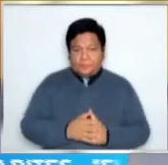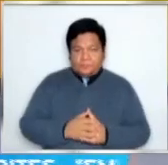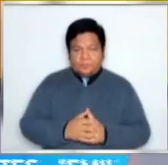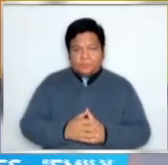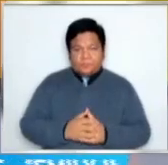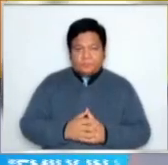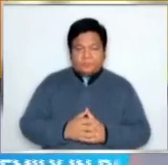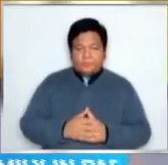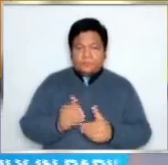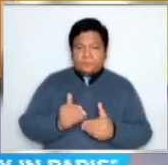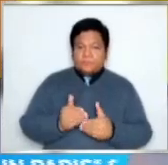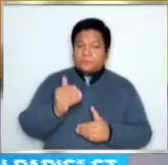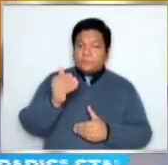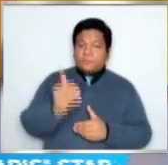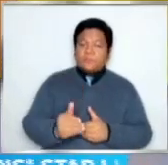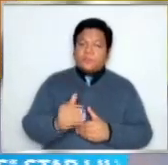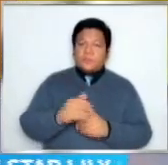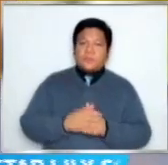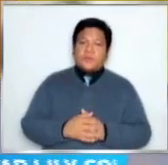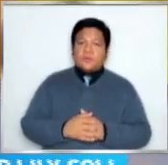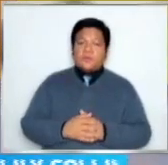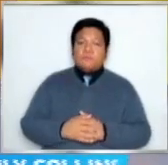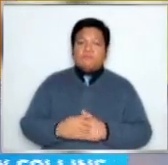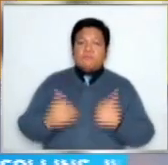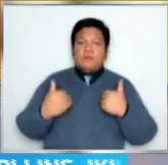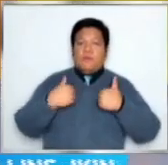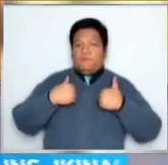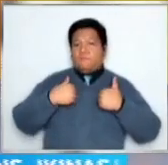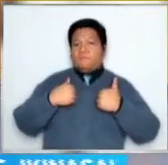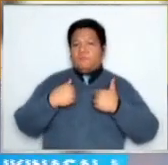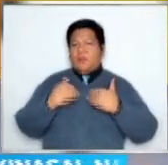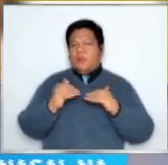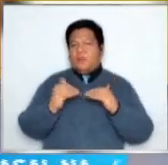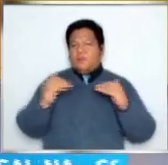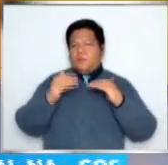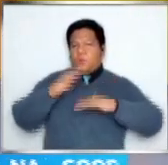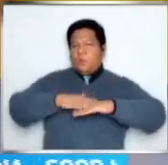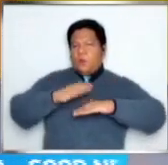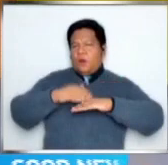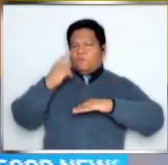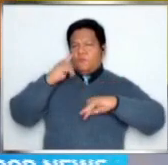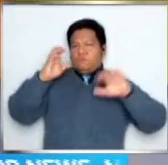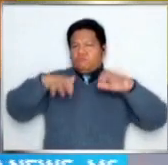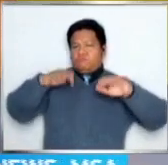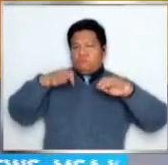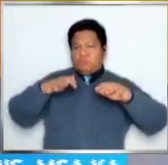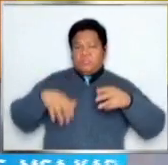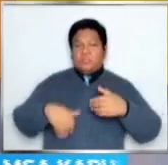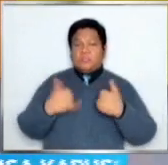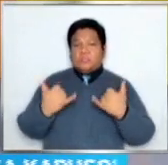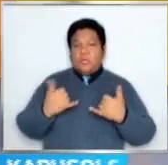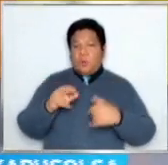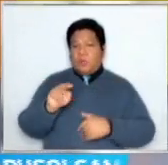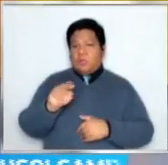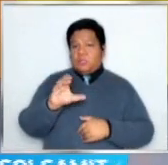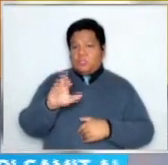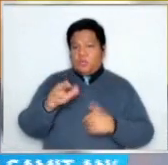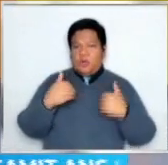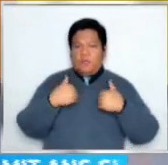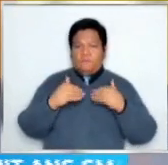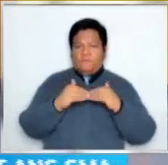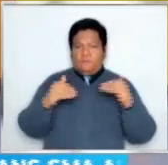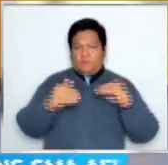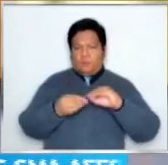Samantala, nakataas po ang signal number 2 sa Metro Manila dahil sa bagyong Jolina. Ang Quezon City nakaranas ng pagbaha at